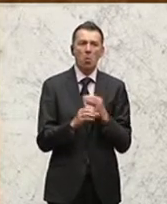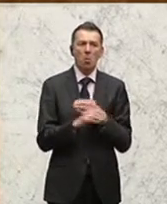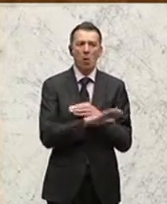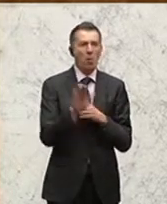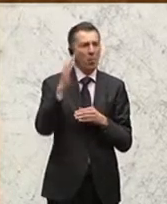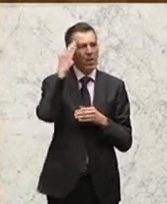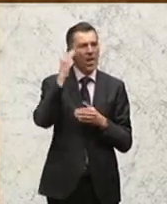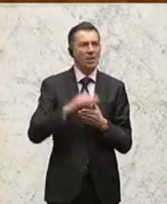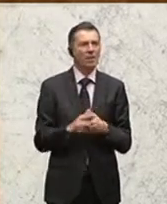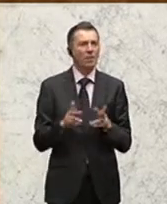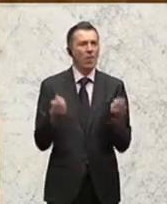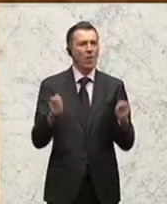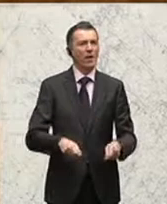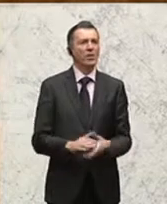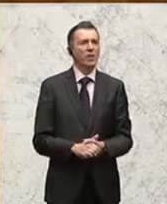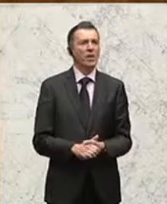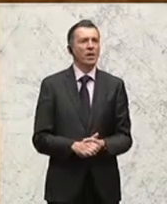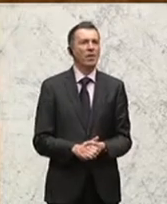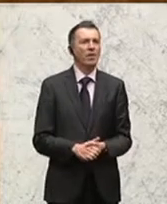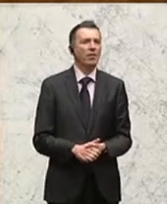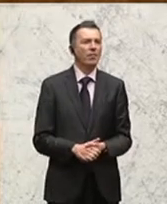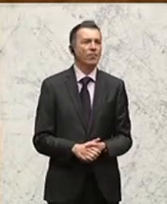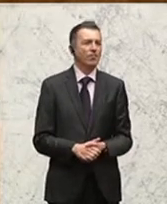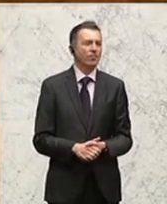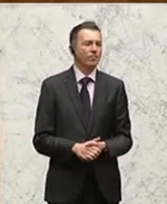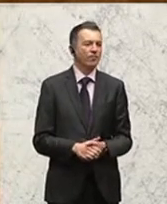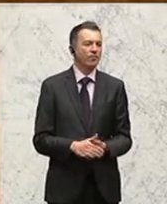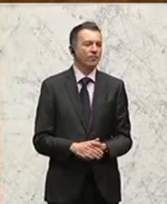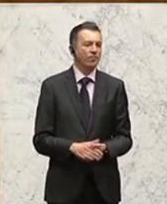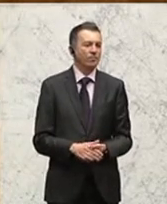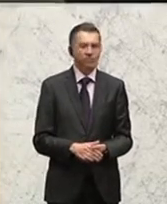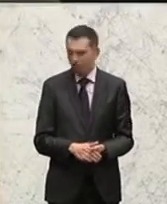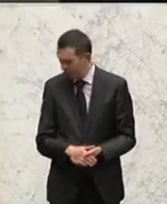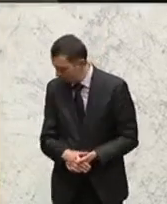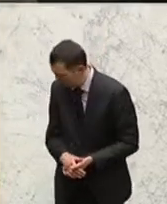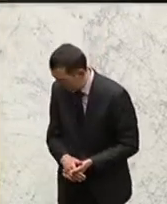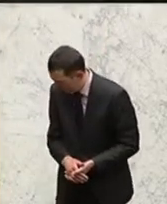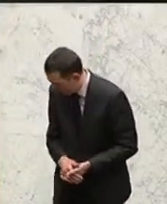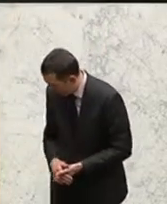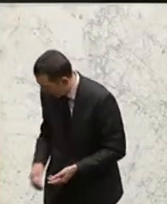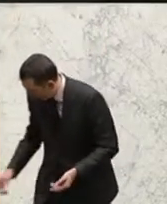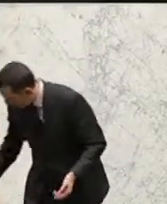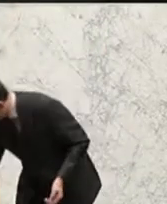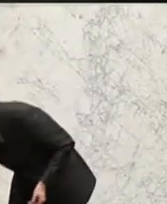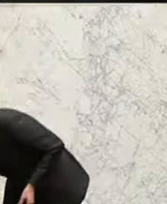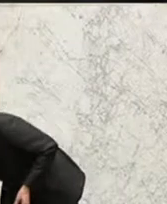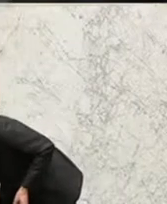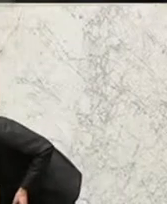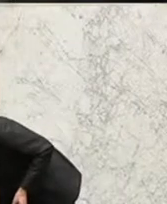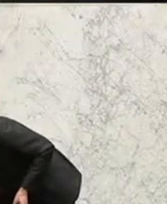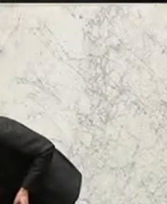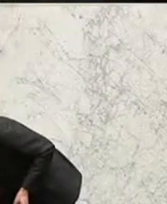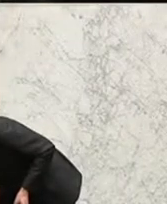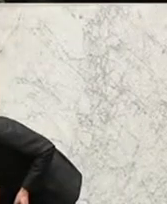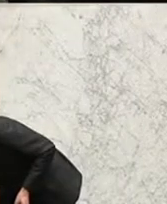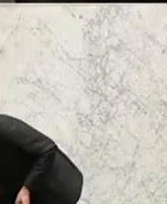mediales Echo gefunden haben, eingestellt, um zu erklären, was ist da, hat natürlich was für sich, weil man sonst sich denkt, naja, da ist also offensichtlich hat sich's wieder